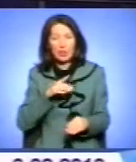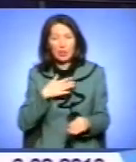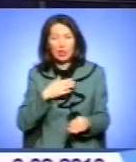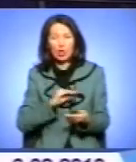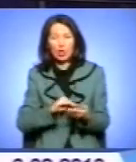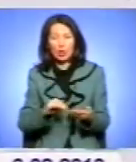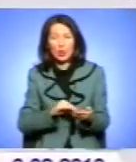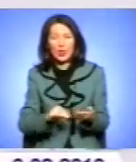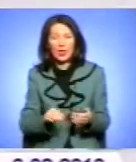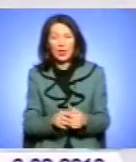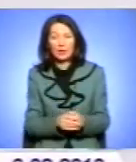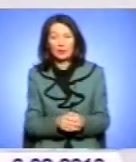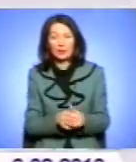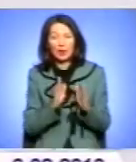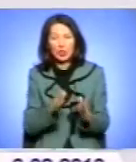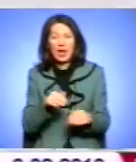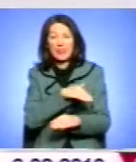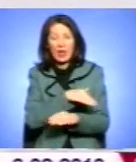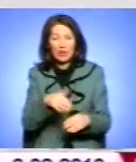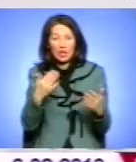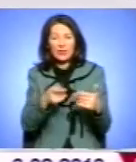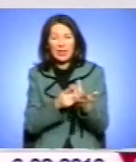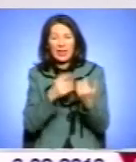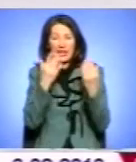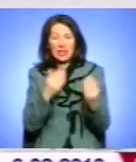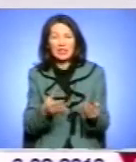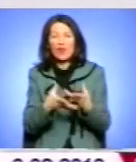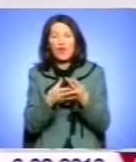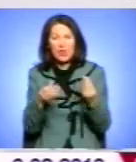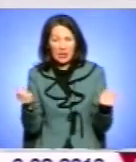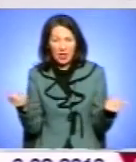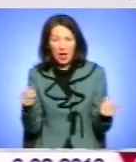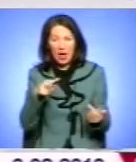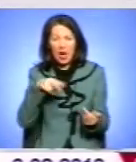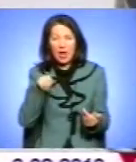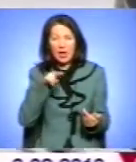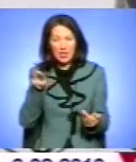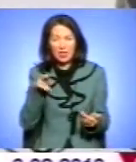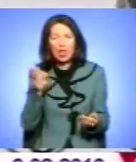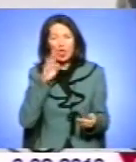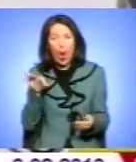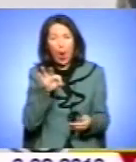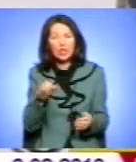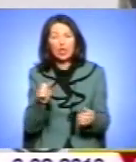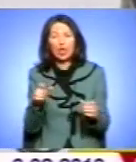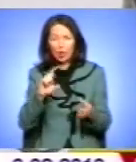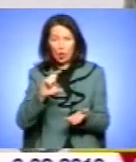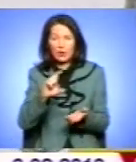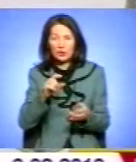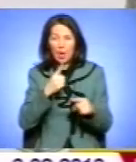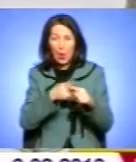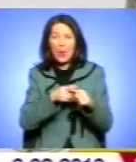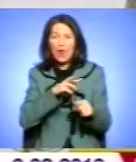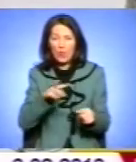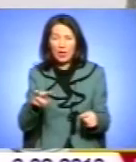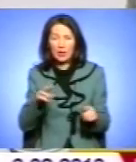кореспонденти. Хоча на вулиці вже декілька днів відлига, лід на озері ще досить товстий – до пів метра. Поки тут